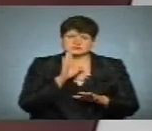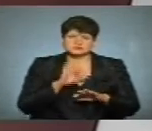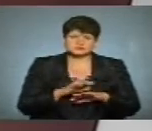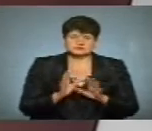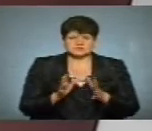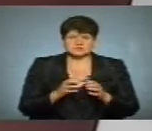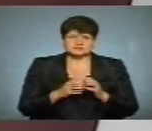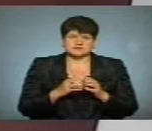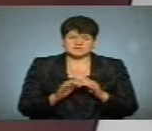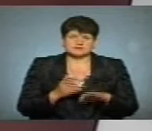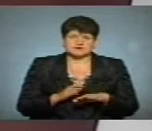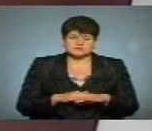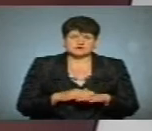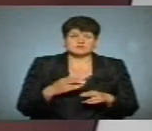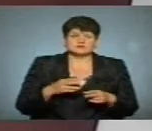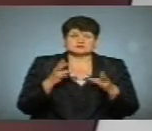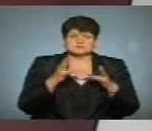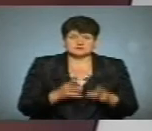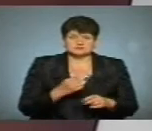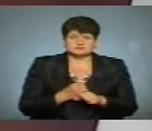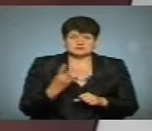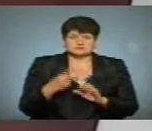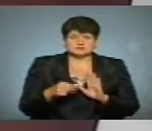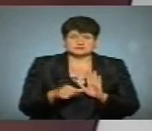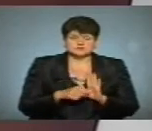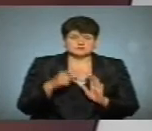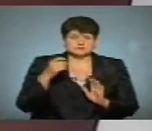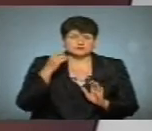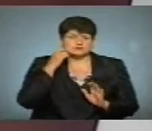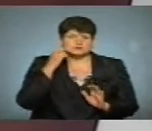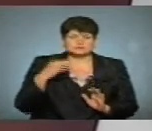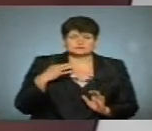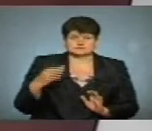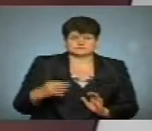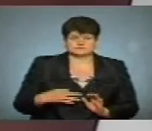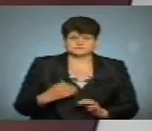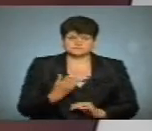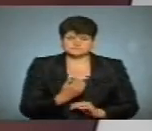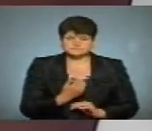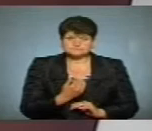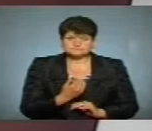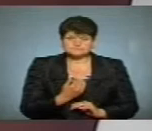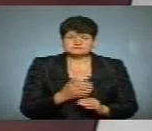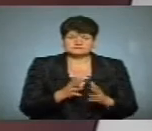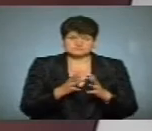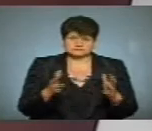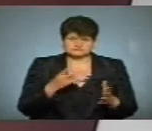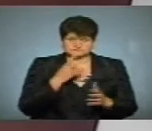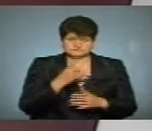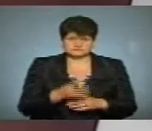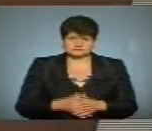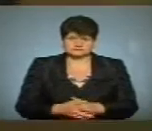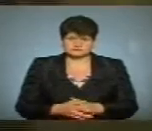чоловікові та жінці наніс їхній 26-річний син, розповіла слідча Нацполіції області Інна Вівчар. Більше про це в